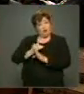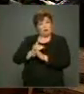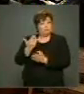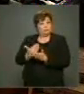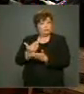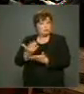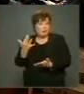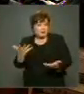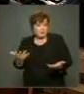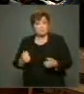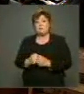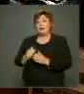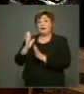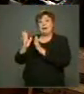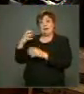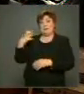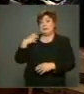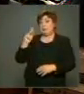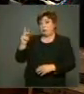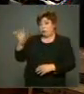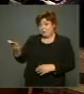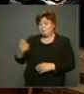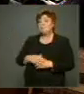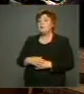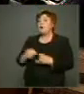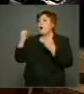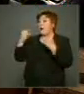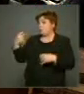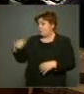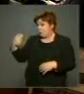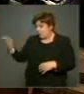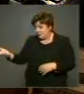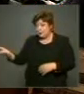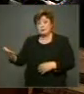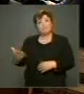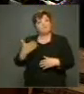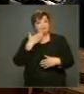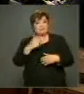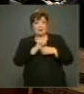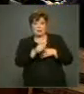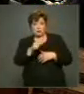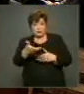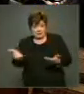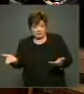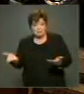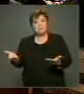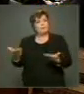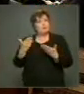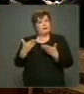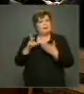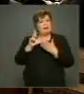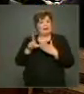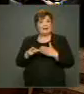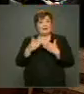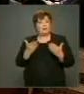Liikennemisteri Kyllönen. Arvoisa herra puhemies, hyvät edustajat, meillä on tällä hetkellä meidän